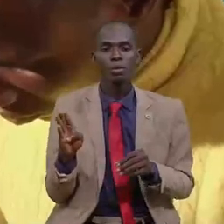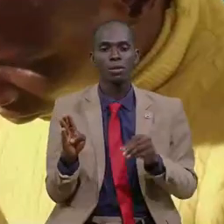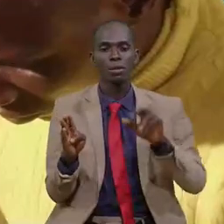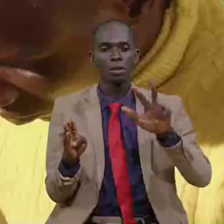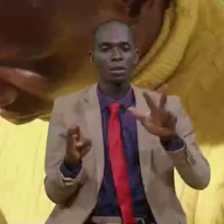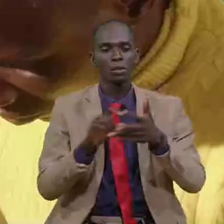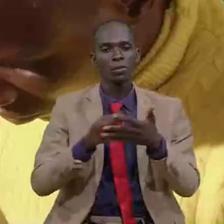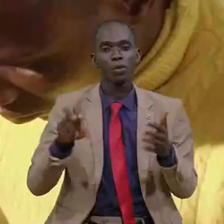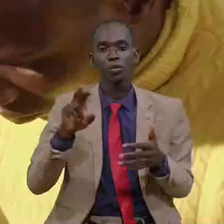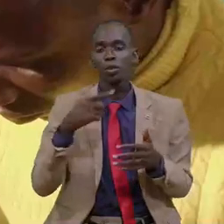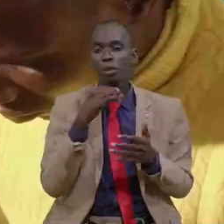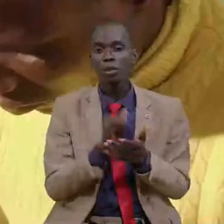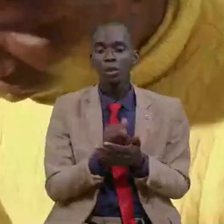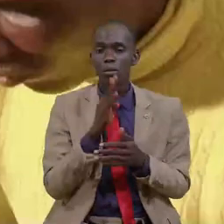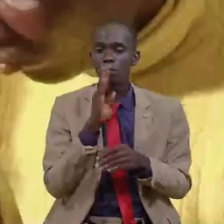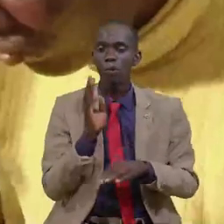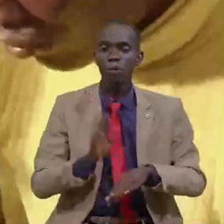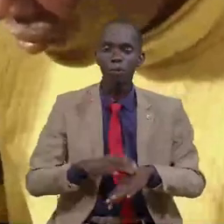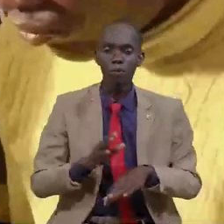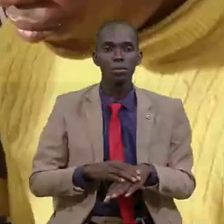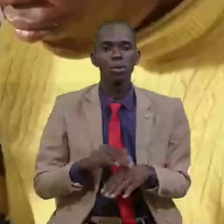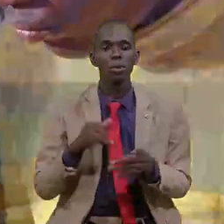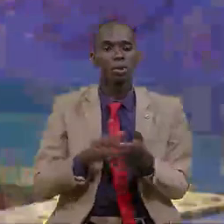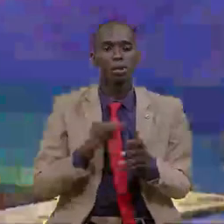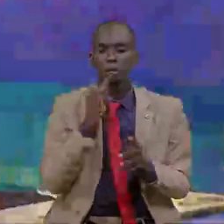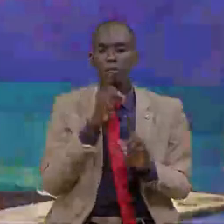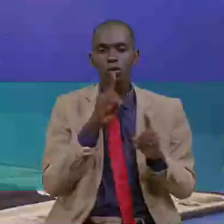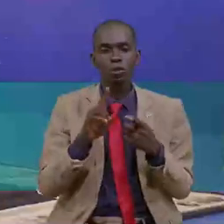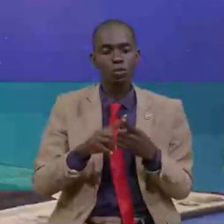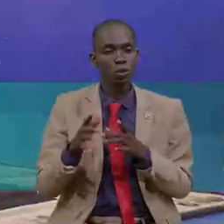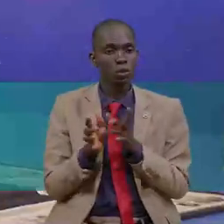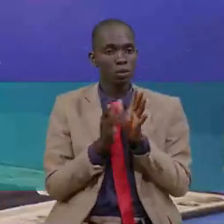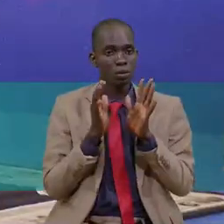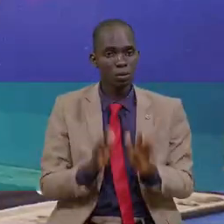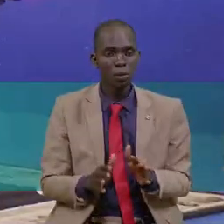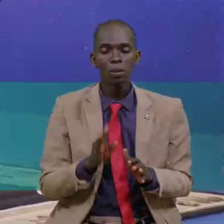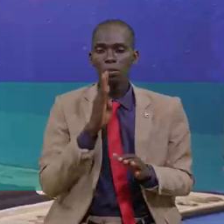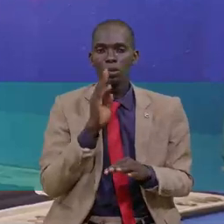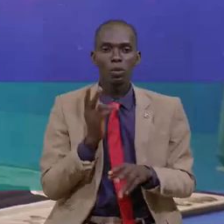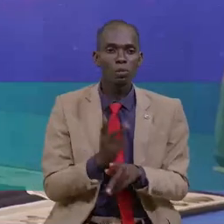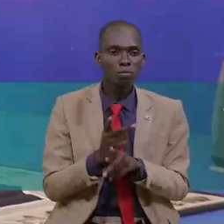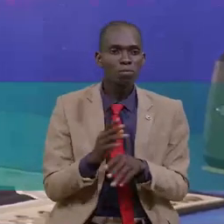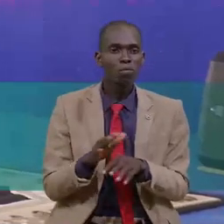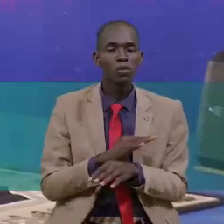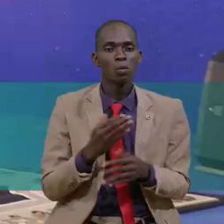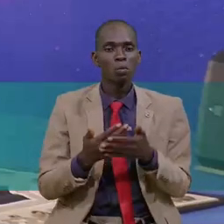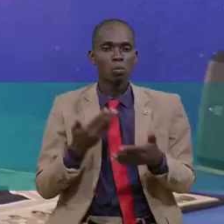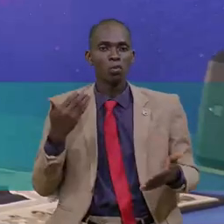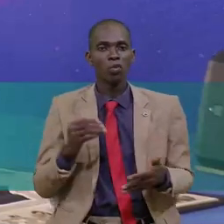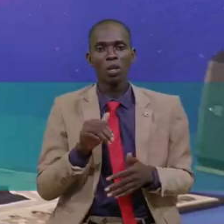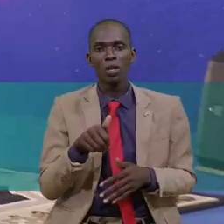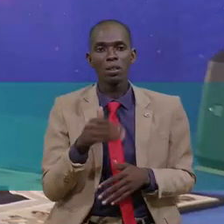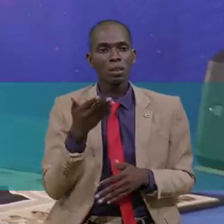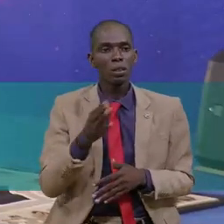à part du verset 12. Prenez garde, frère, il parle aux frères. Prenez garde, frère, que quelqu'un de vous n'ait un